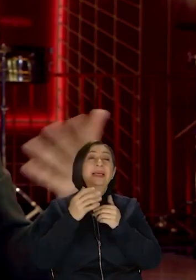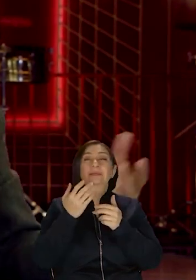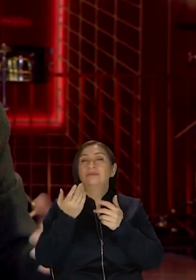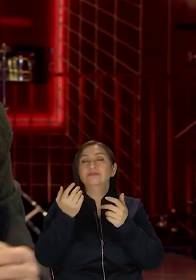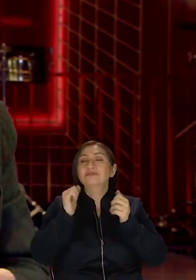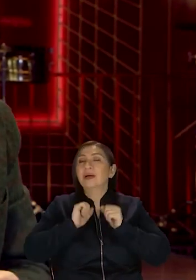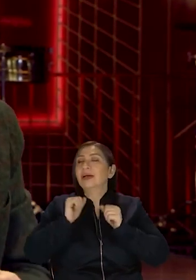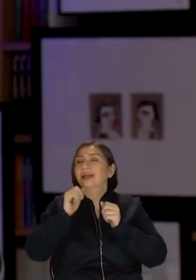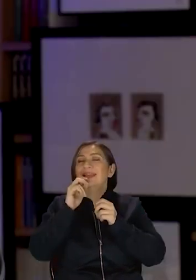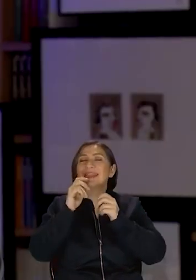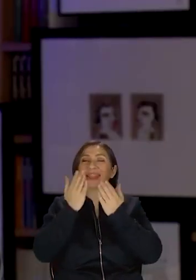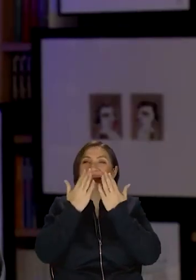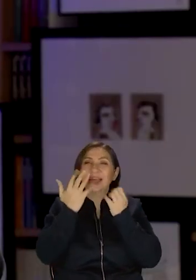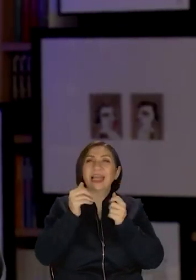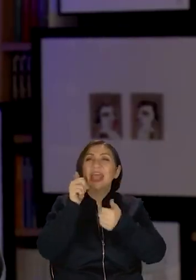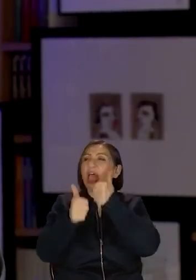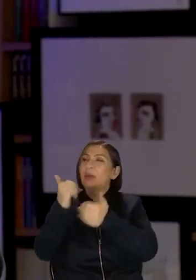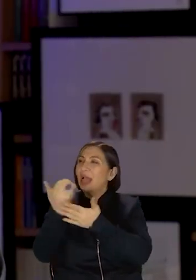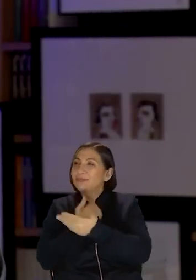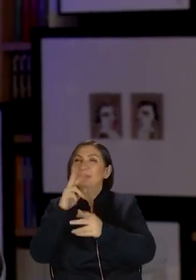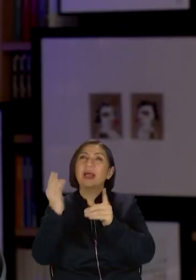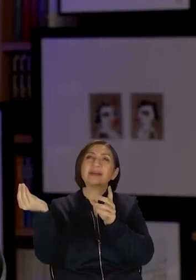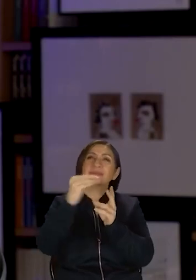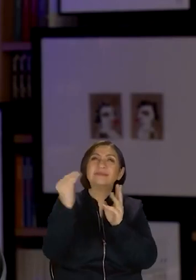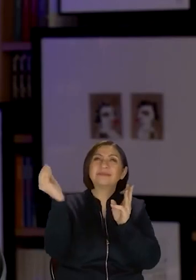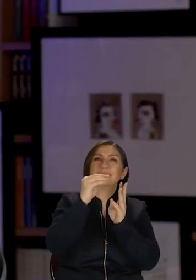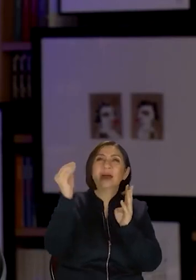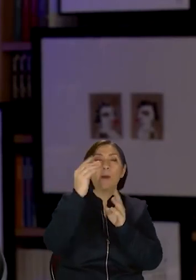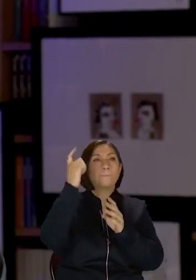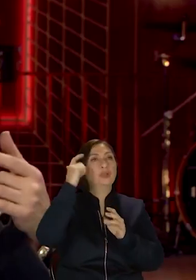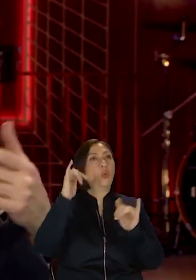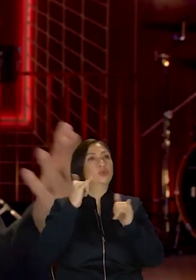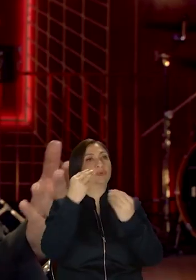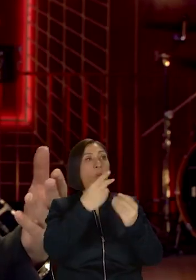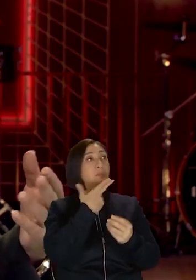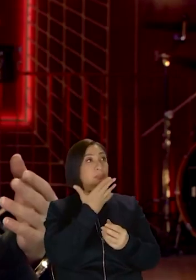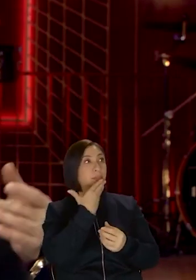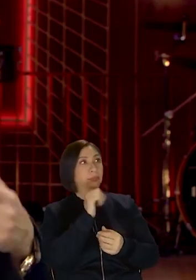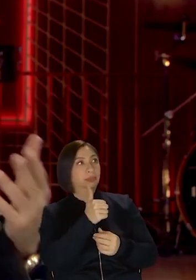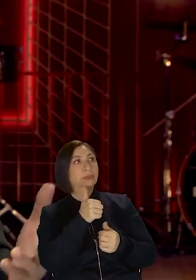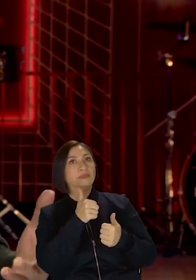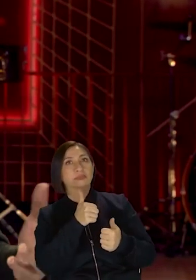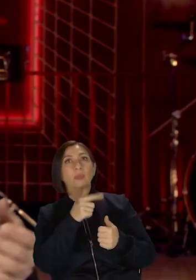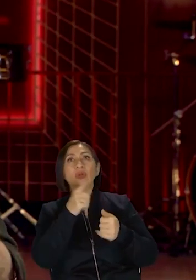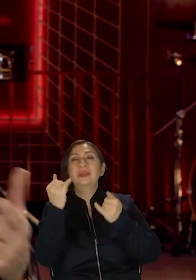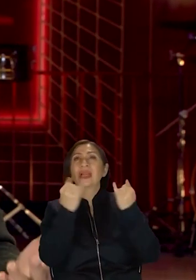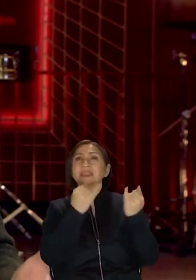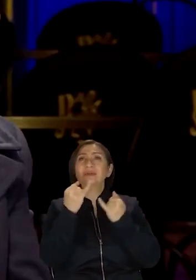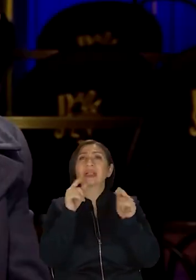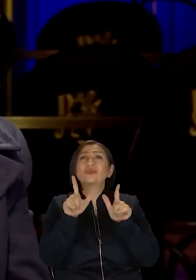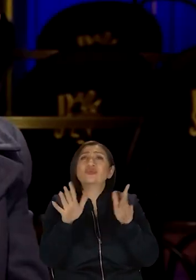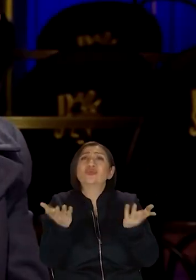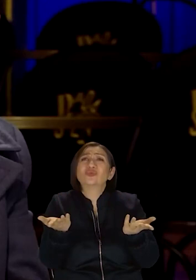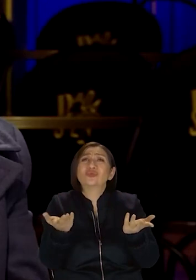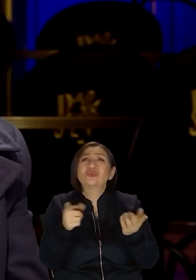alaylılar, neyse. Yarışma programlarından gelenler falan. Şunlardan gelenler falan, onlara başroller veriyor çünkü o kız güzel mi? Bu tartışmalar yapıldı